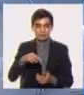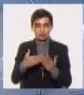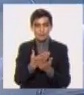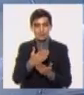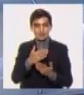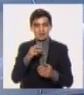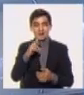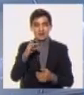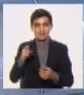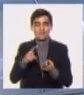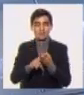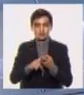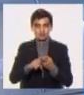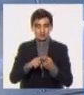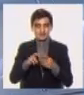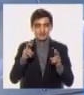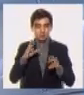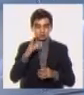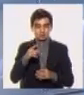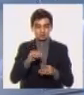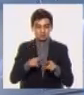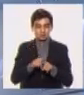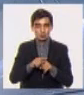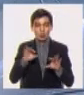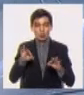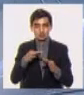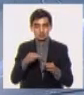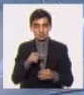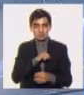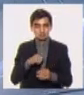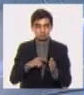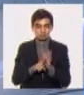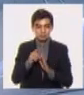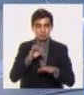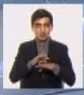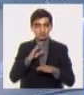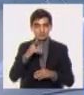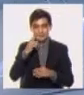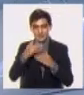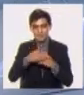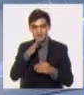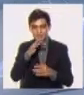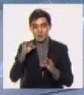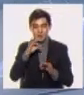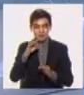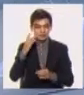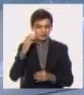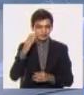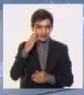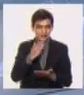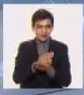заболевания коронавирусом. Чтобы быть готовыми, в ближайшее время в стране планируют наладить производство